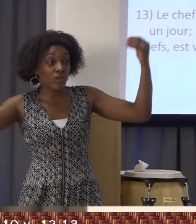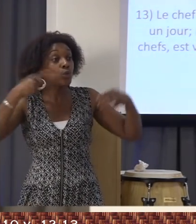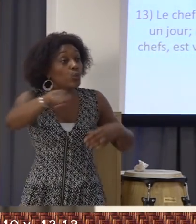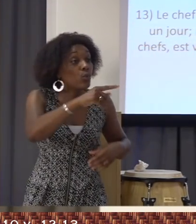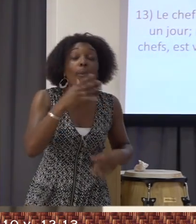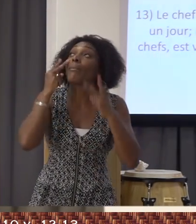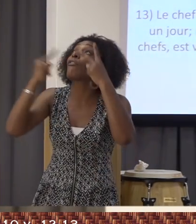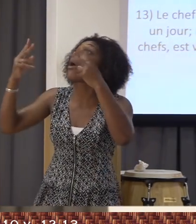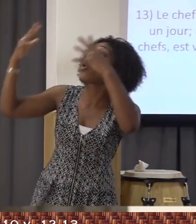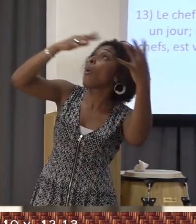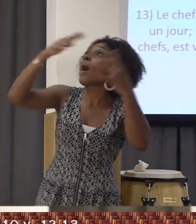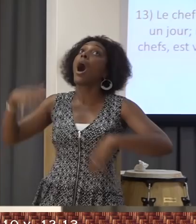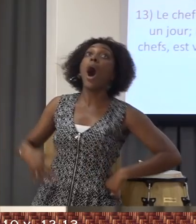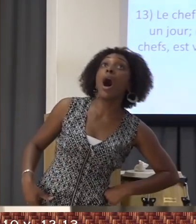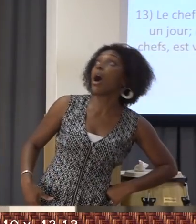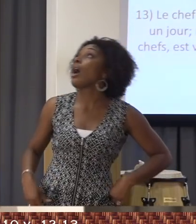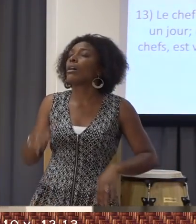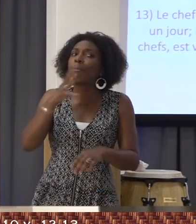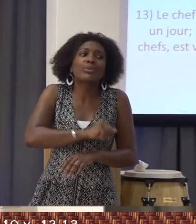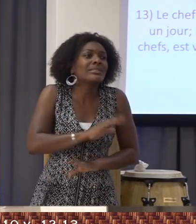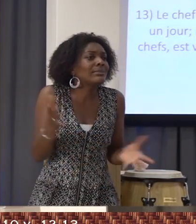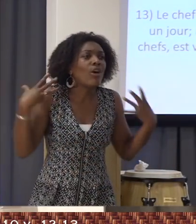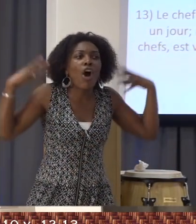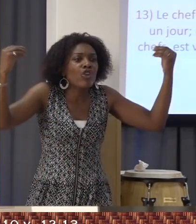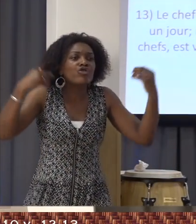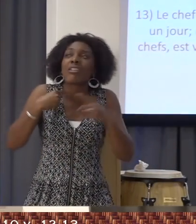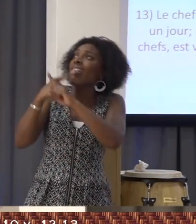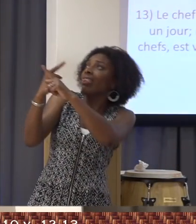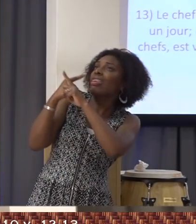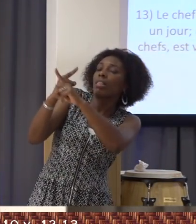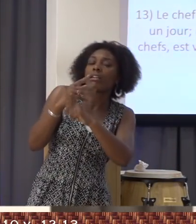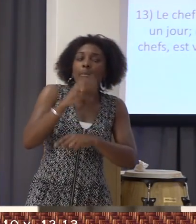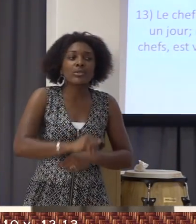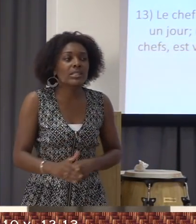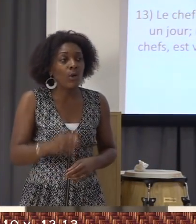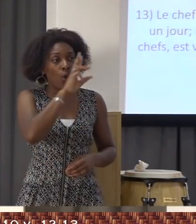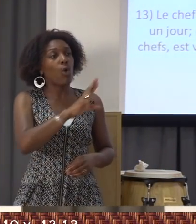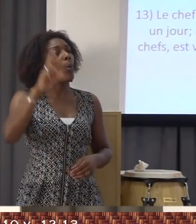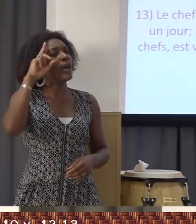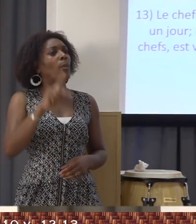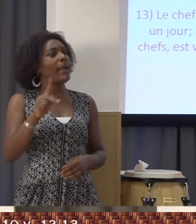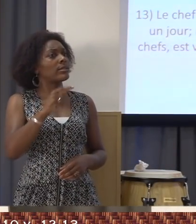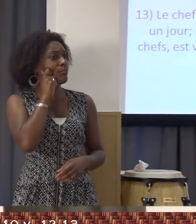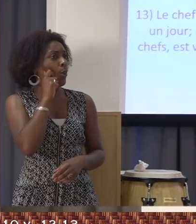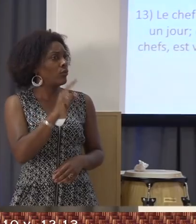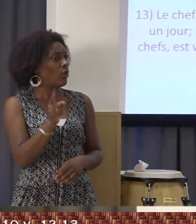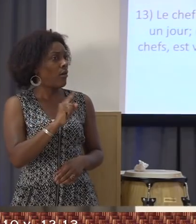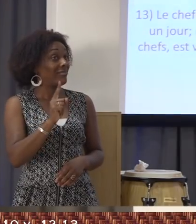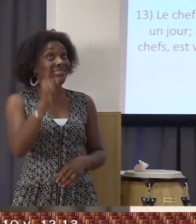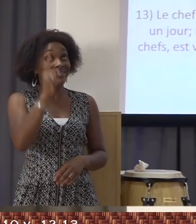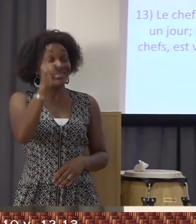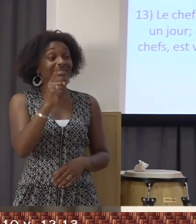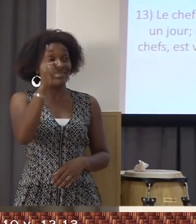accéder et aller affronter un ange de Dieu. Donc le roi de Perse, dont il s'agit